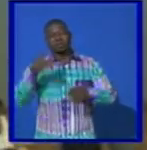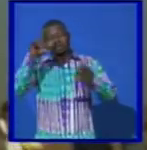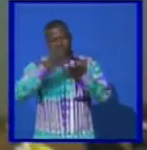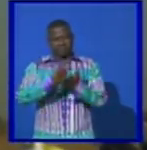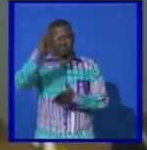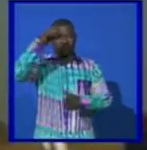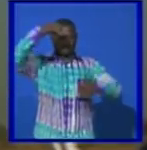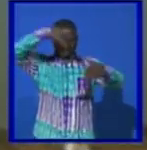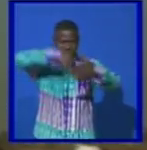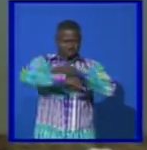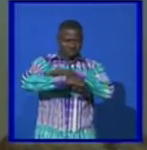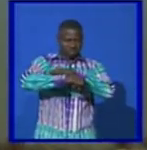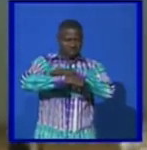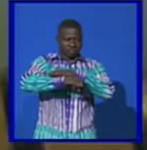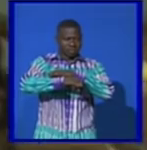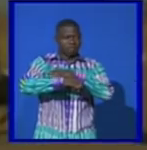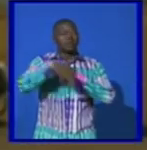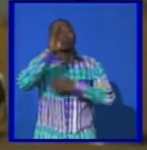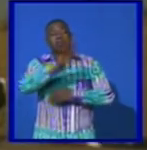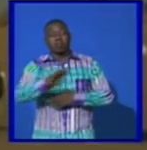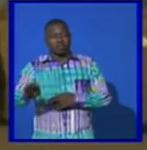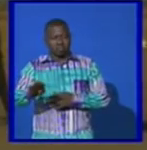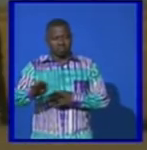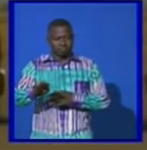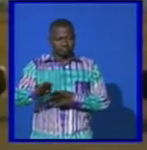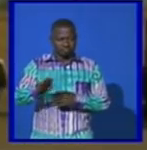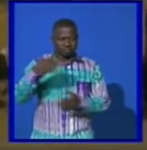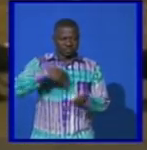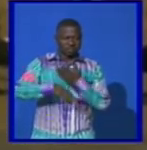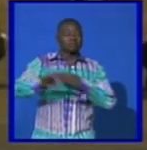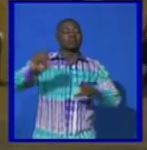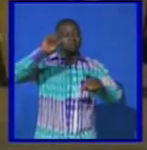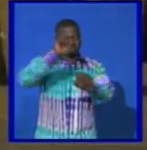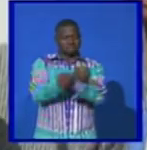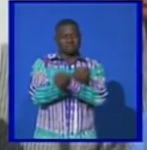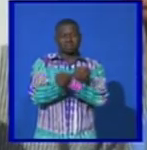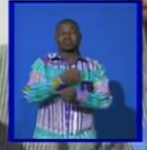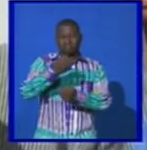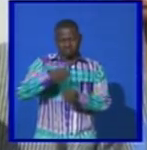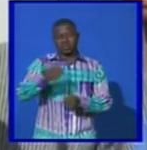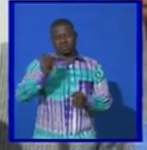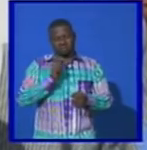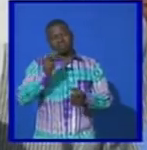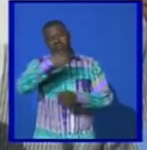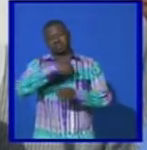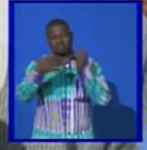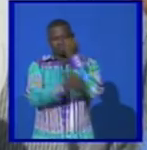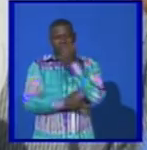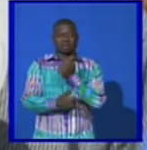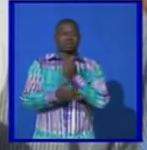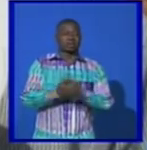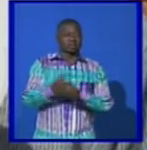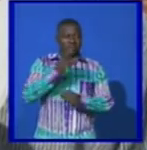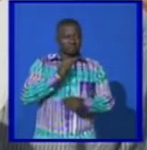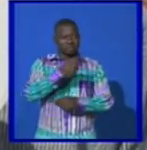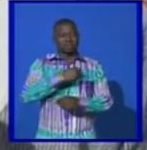vous comprenez que Bobo Dioulasso est au cœur du système de vols intérieurs dans notre pays. Nous avons un aéroport international ici qui fonctionne et nous